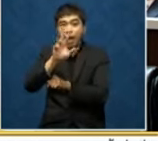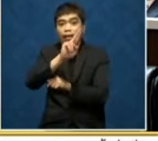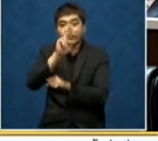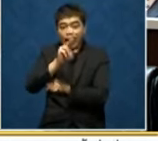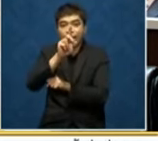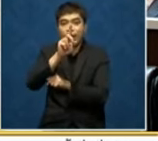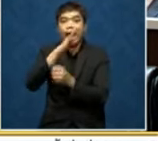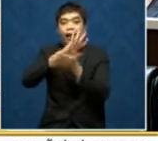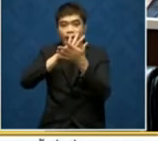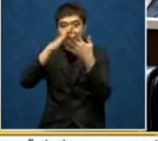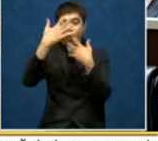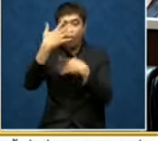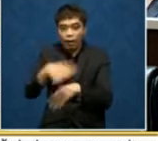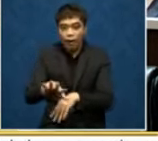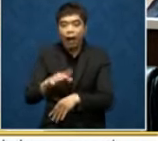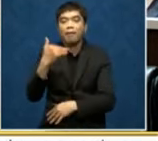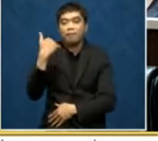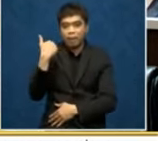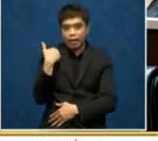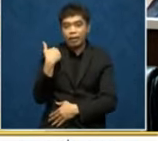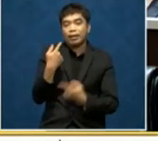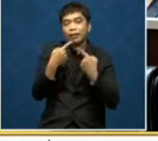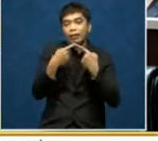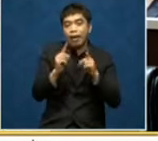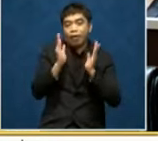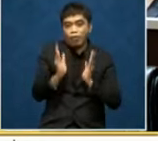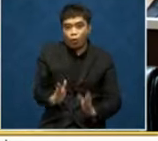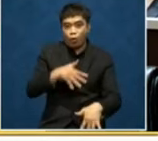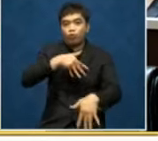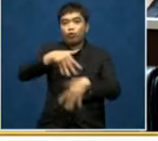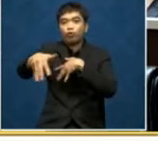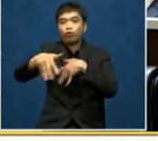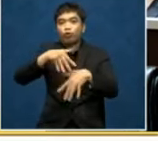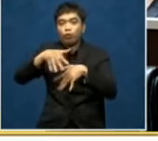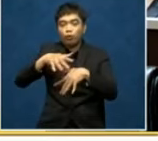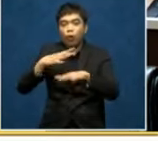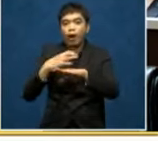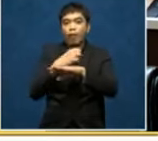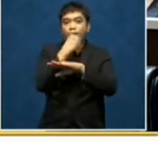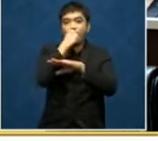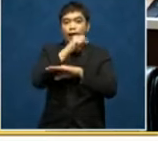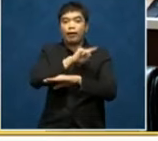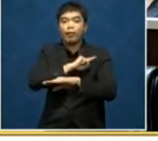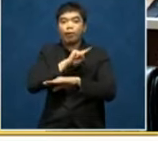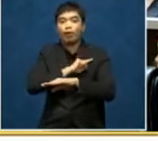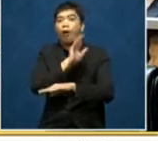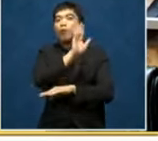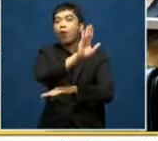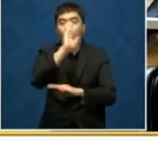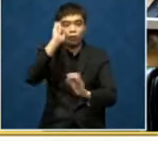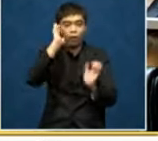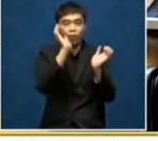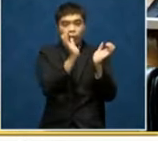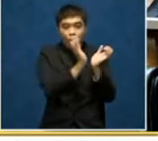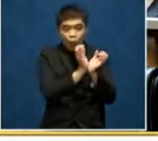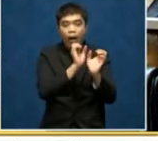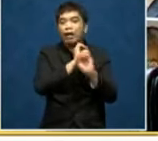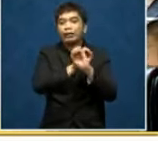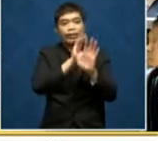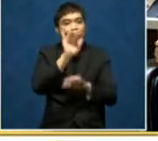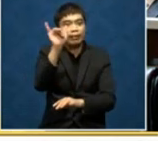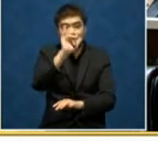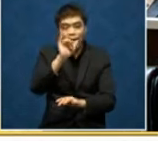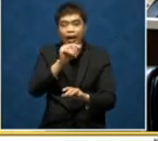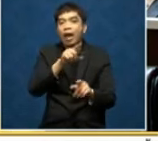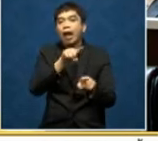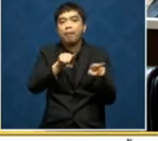ในการรับรู้ของประชาชนภารกิจอำนาจหน้าที่ของตำรวจยังไม่เปลี่ยนแปลงไป